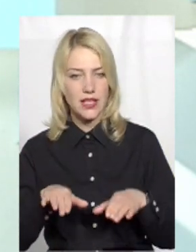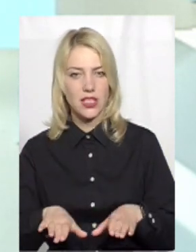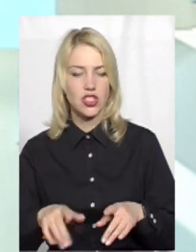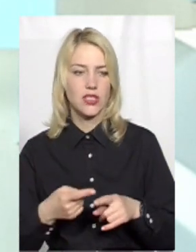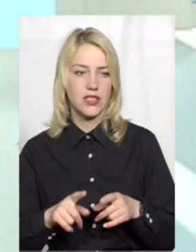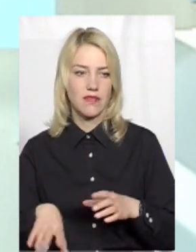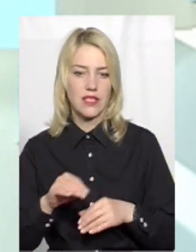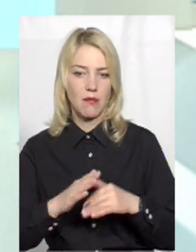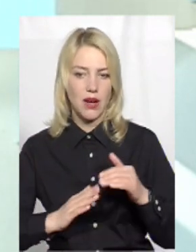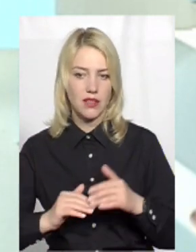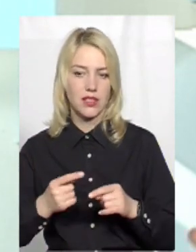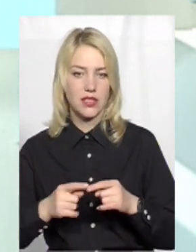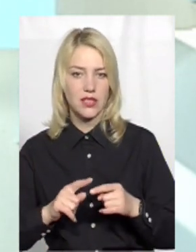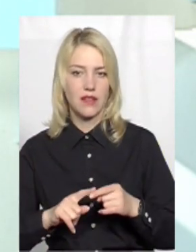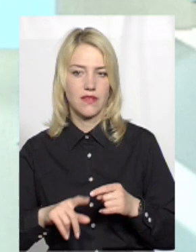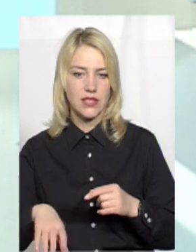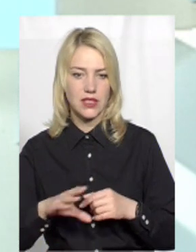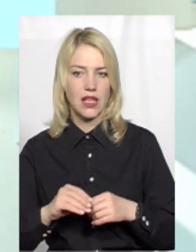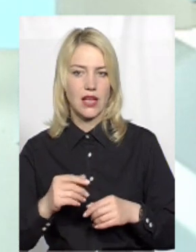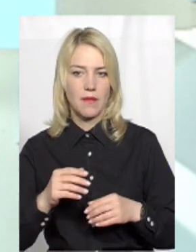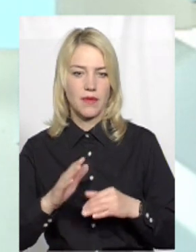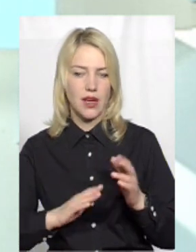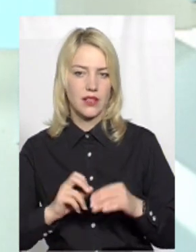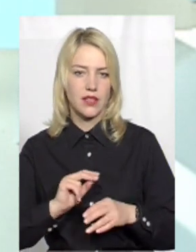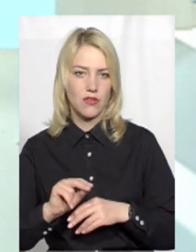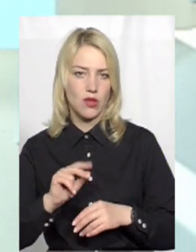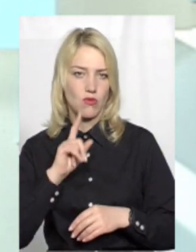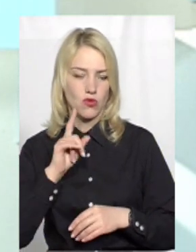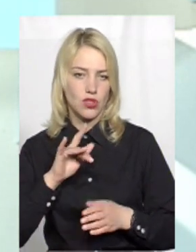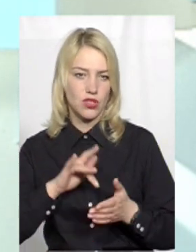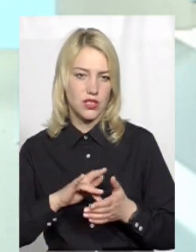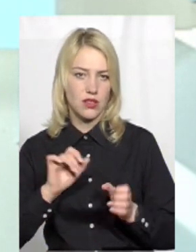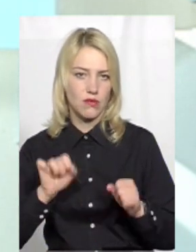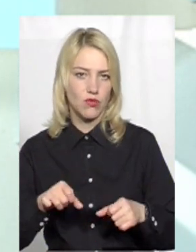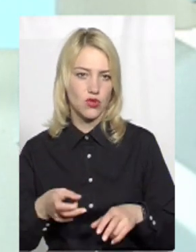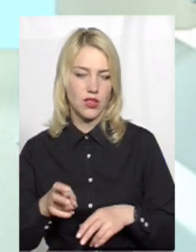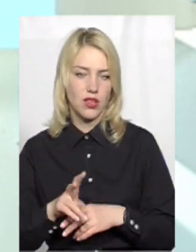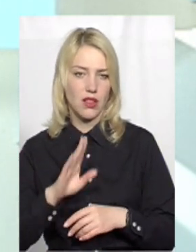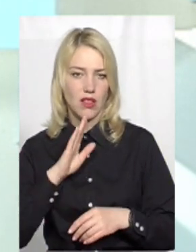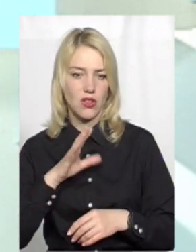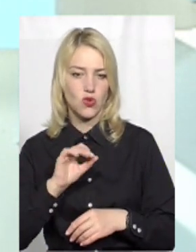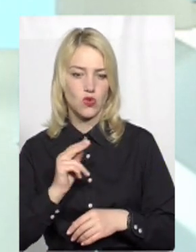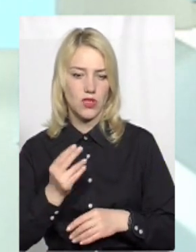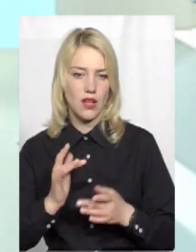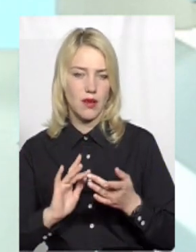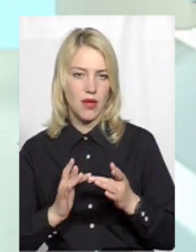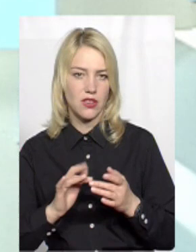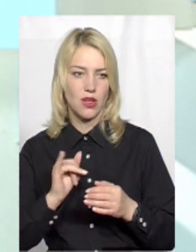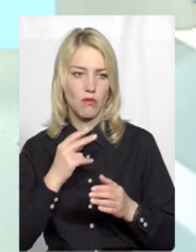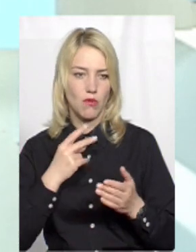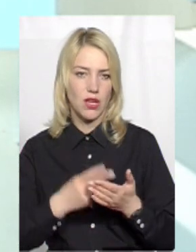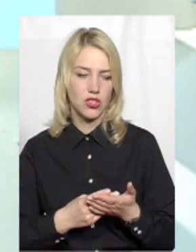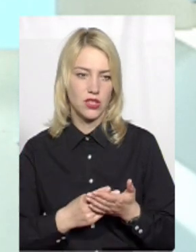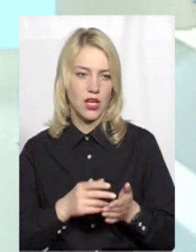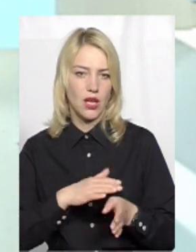І це все практика, і цієї практики навчає молодіжний центр. Можна зайти на наші соціальні мережі і